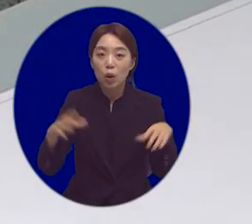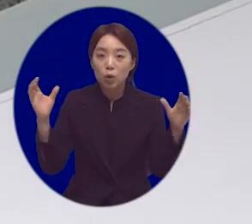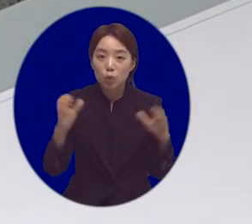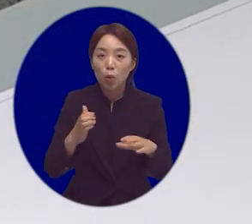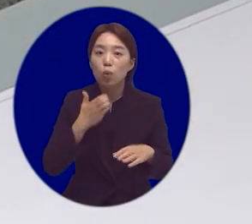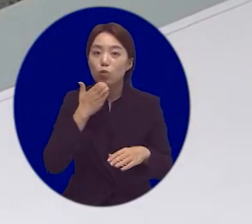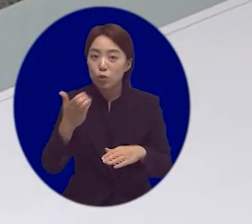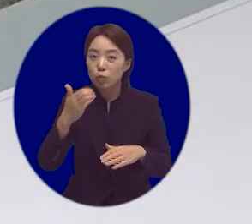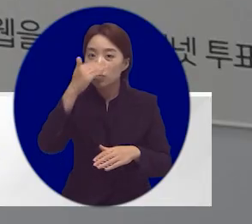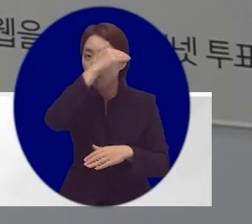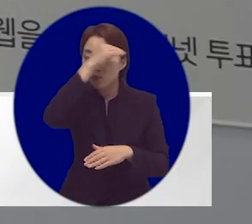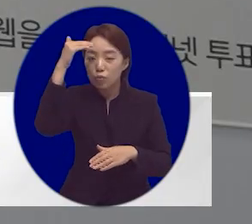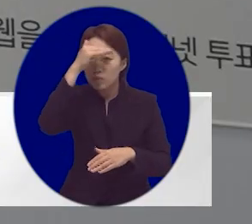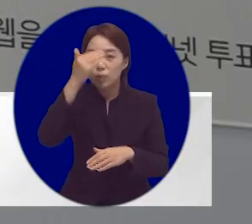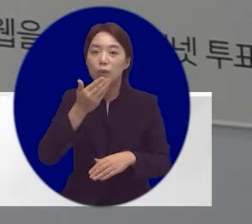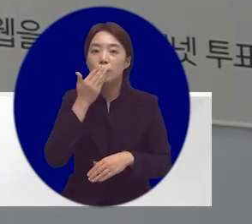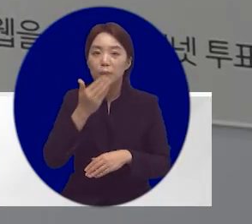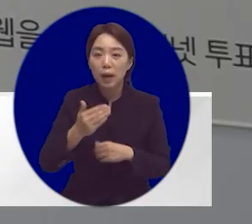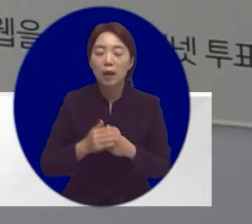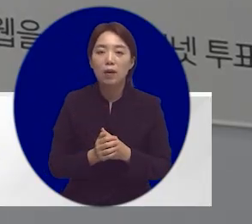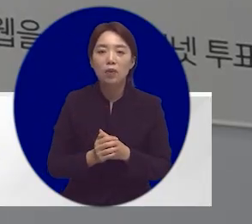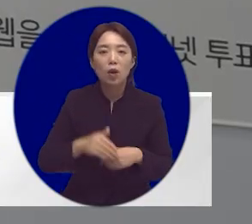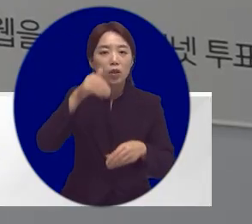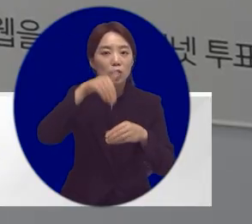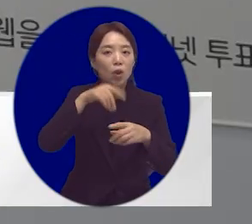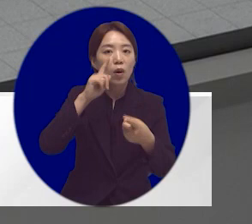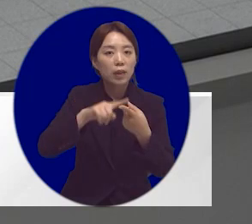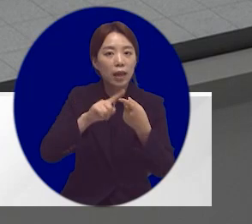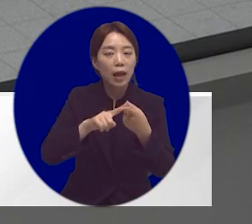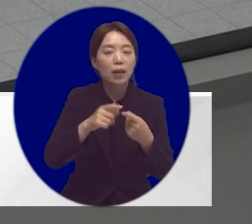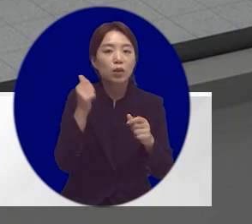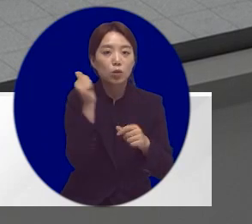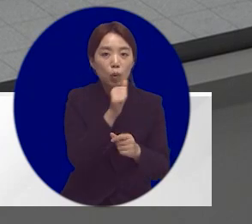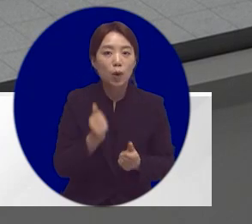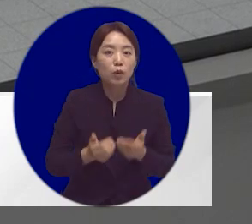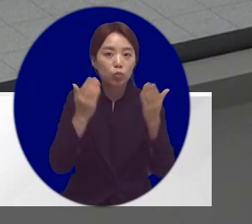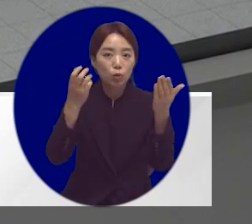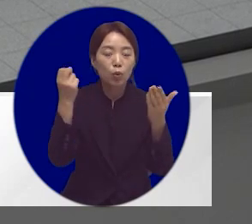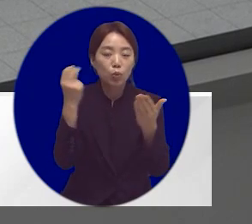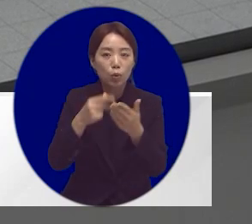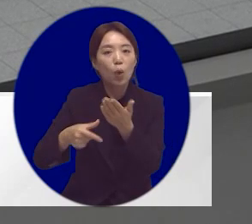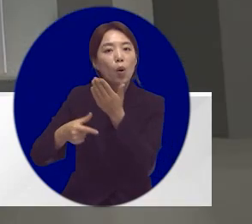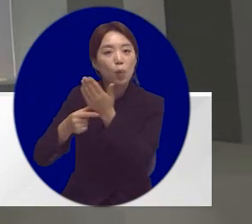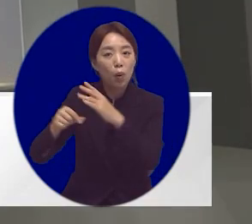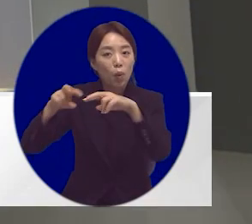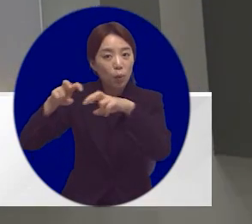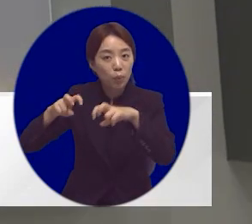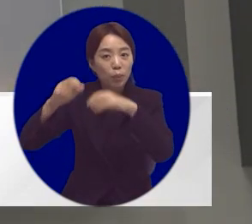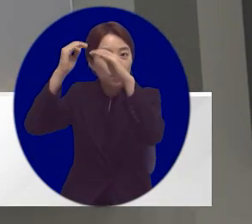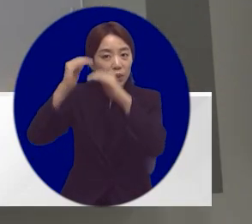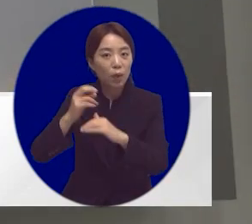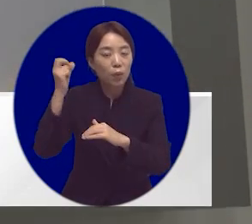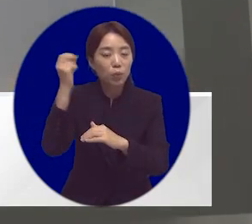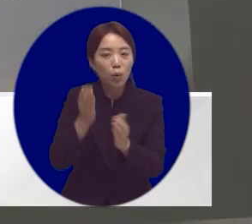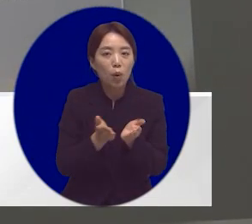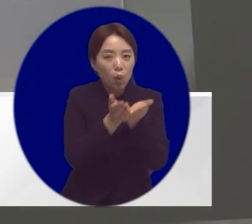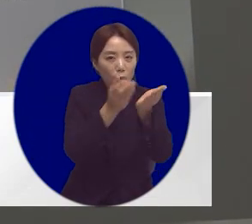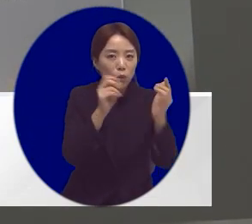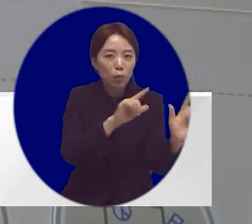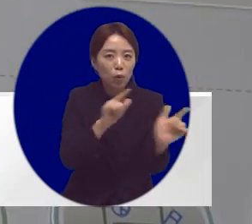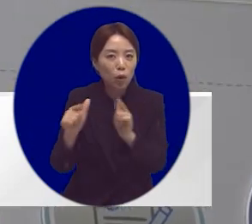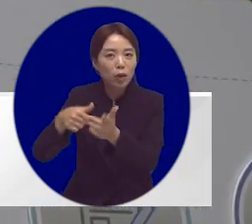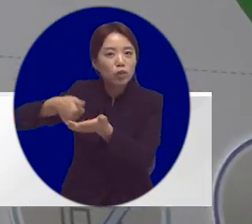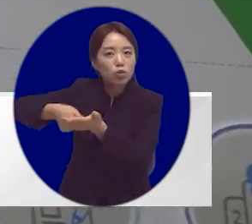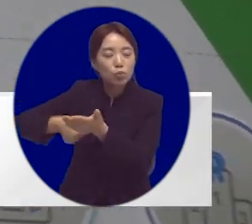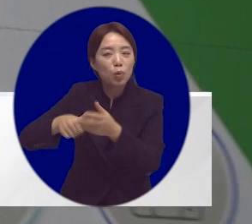구성된 견학 프로그램은 선거관리 전반에 대한 소개, 사전투표 및 투개표 체험, 거소, 선상, 제외투표 및